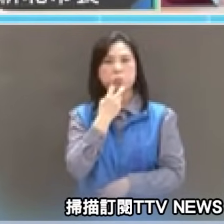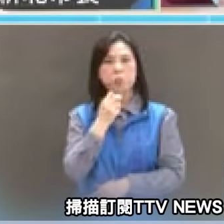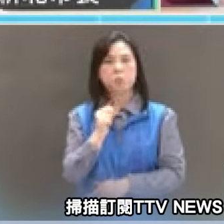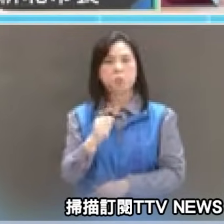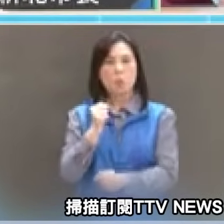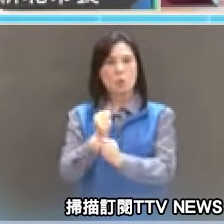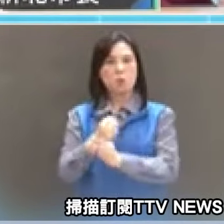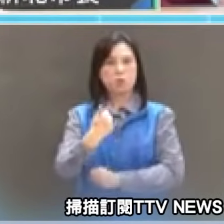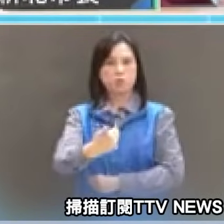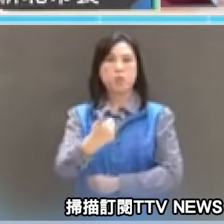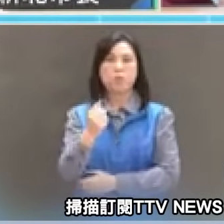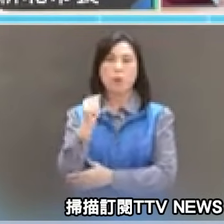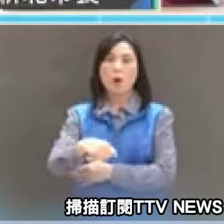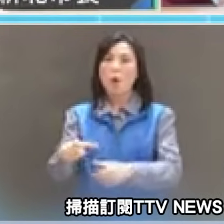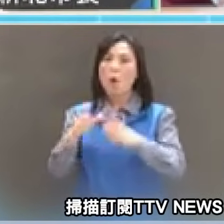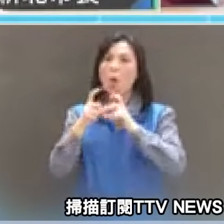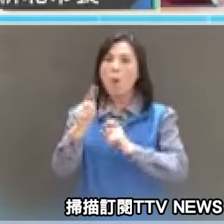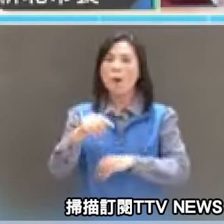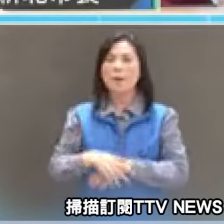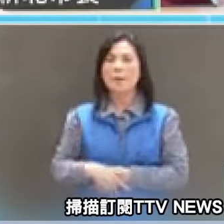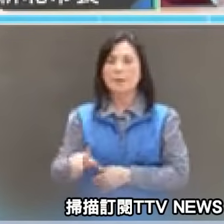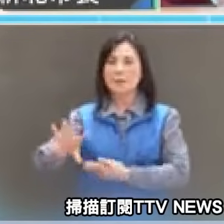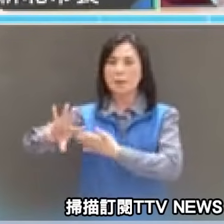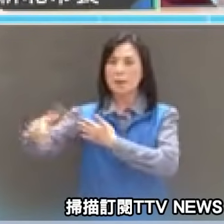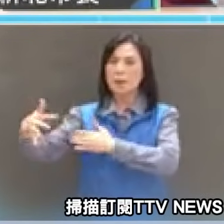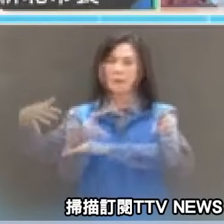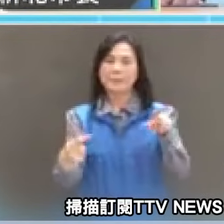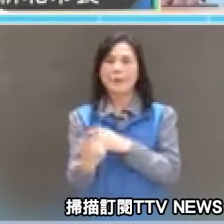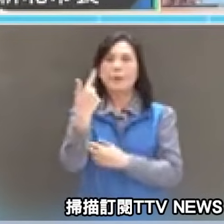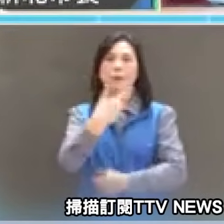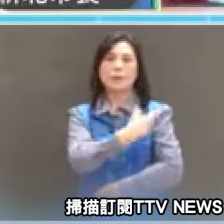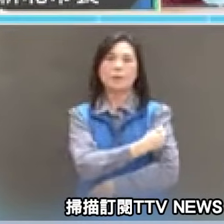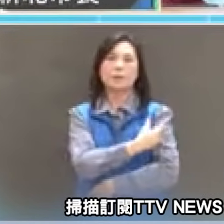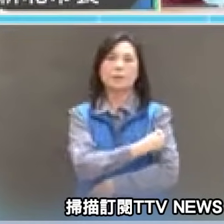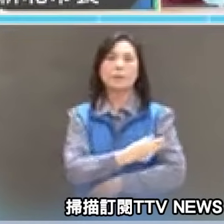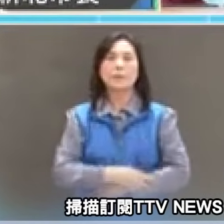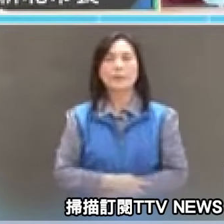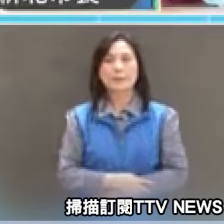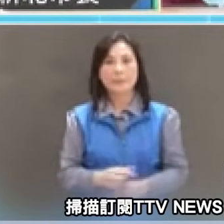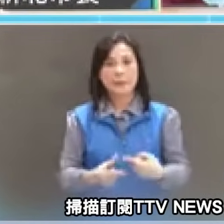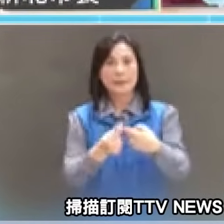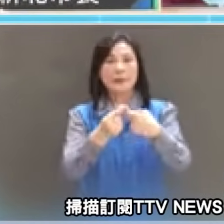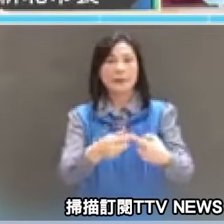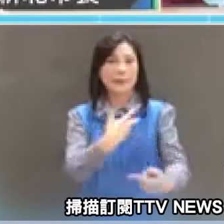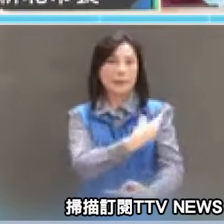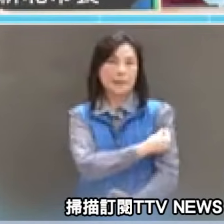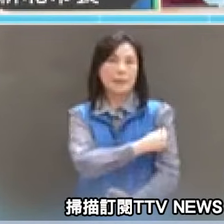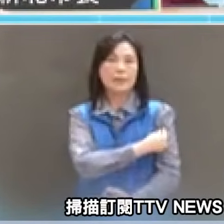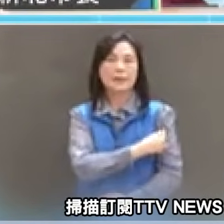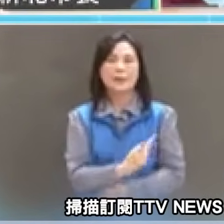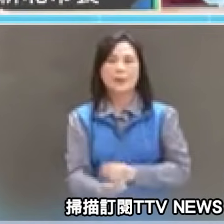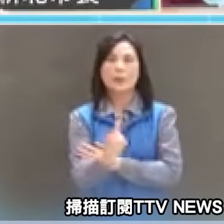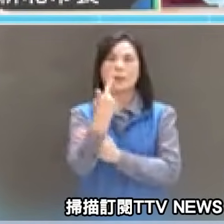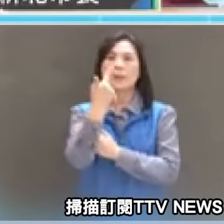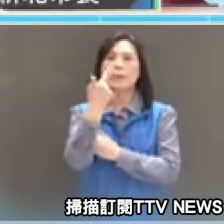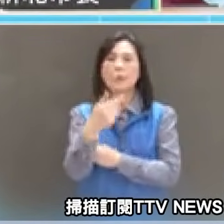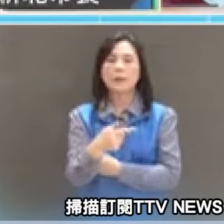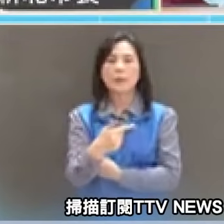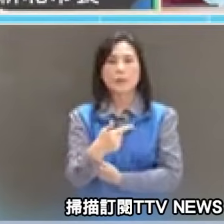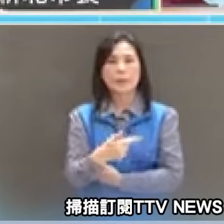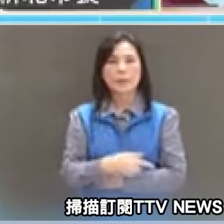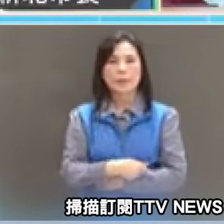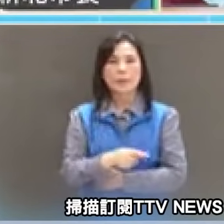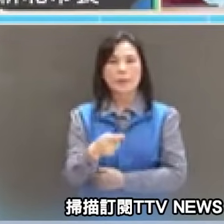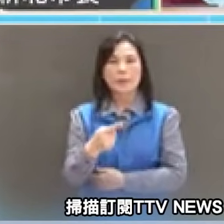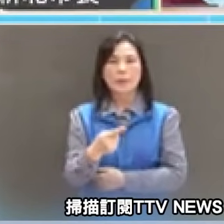一个回应，对阻截境外全面普筛，我们是第一季要赶快要做出